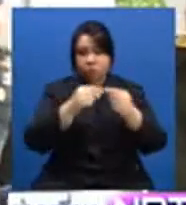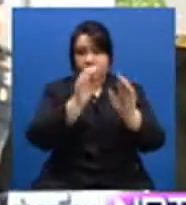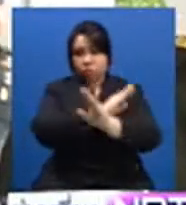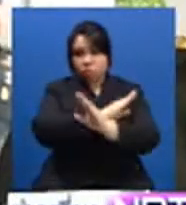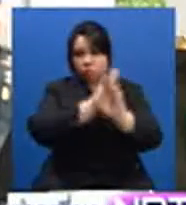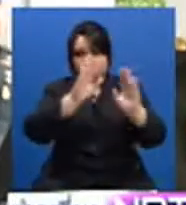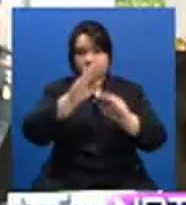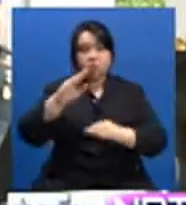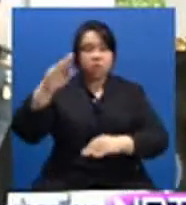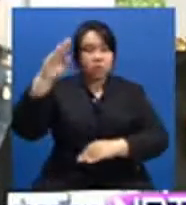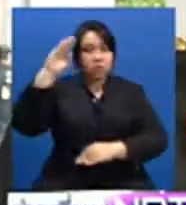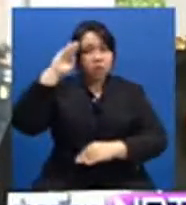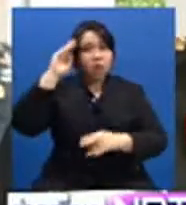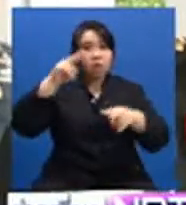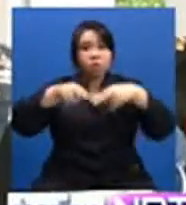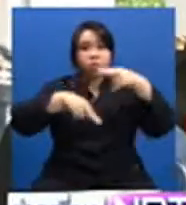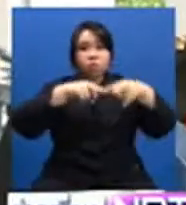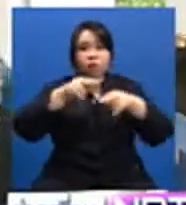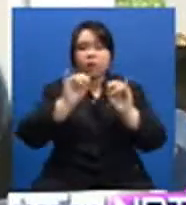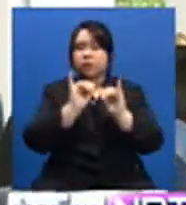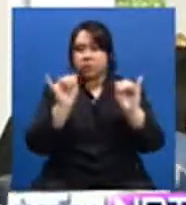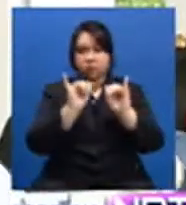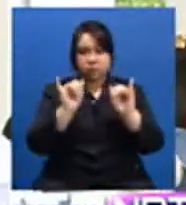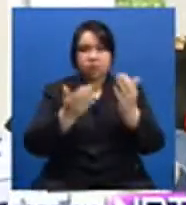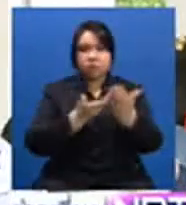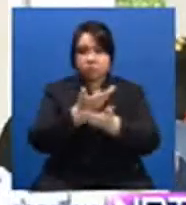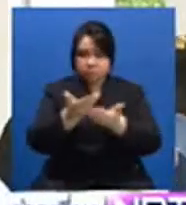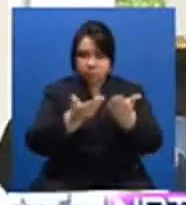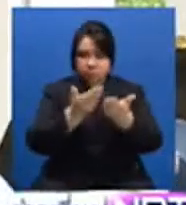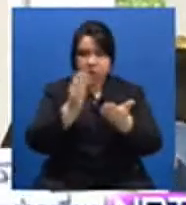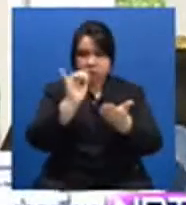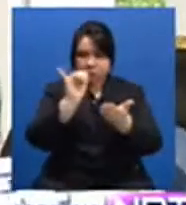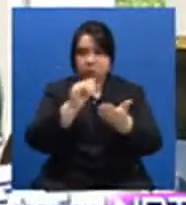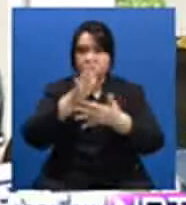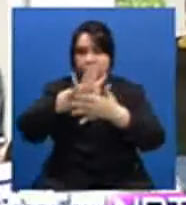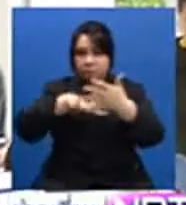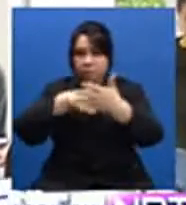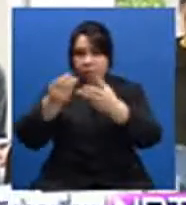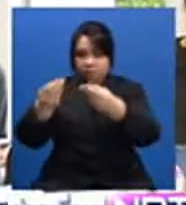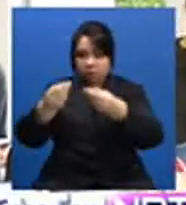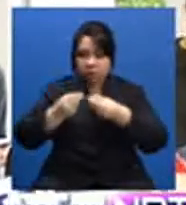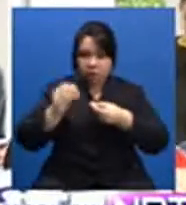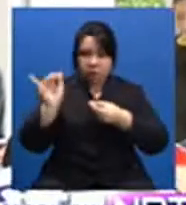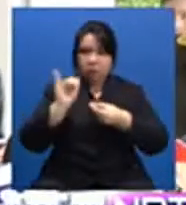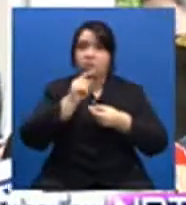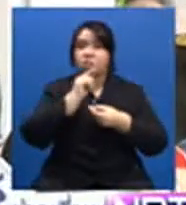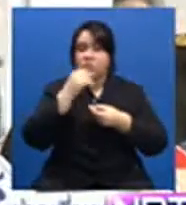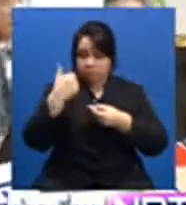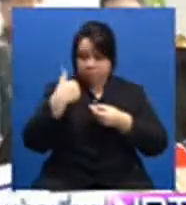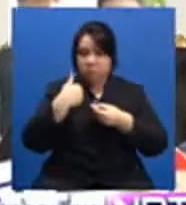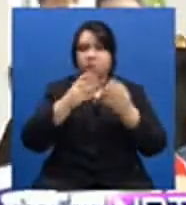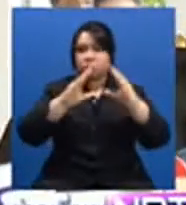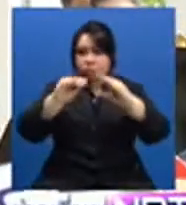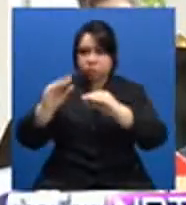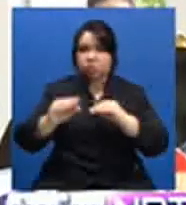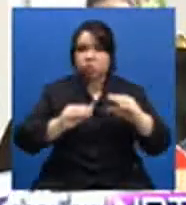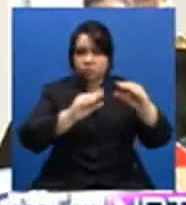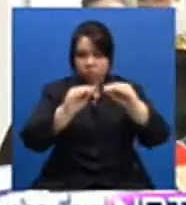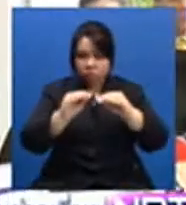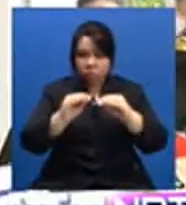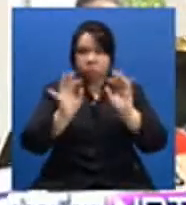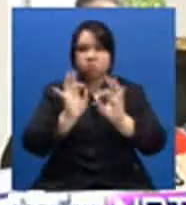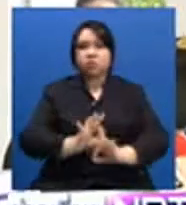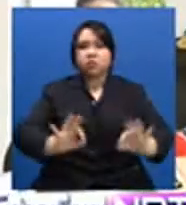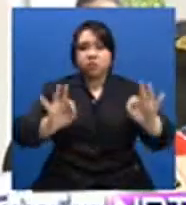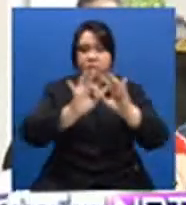กนั้นขณะนี้ยังไม่ได้มีการหารือหากได้รับนโยบายจะมีการประชุมกันอีกครั้งซึ่งทุกอย่างต้องคำนึงถึงความมั่นคง